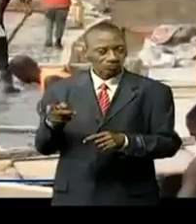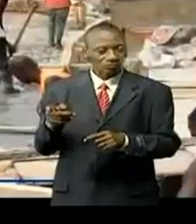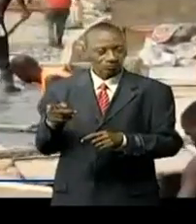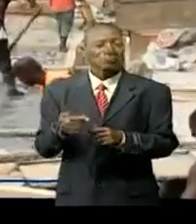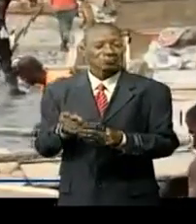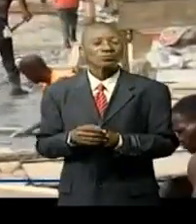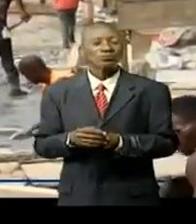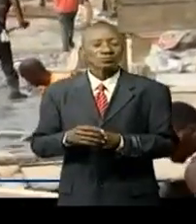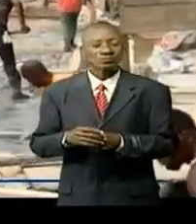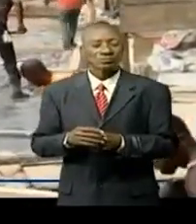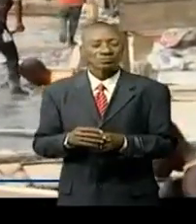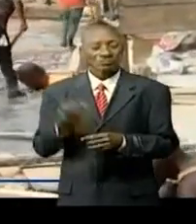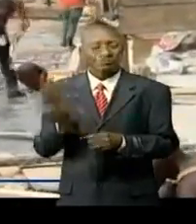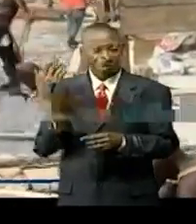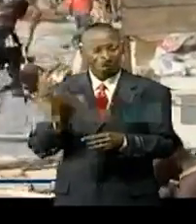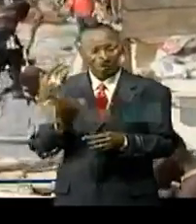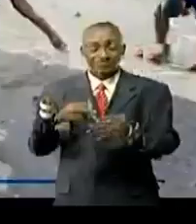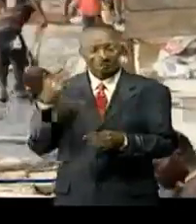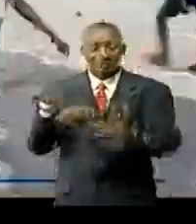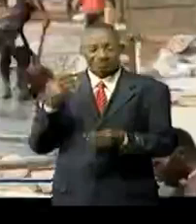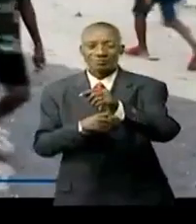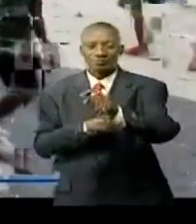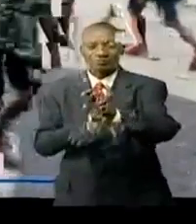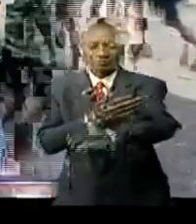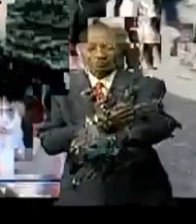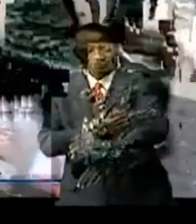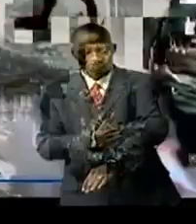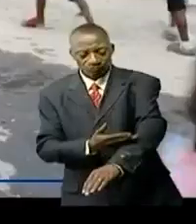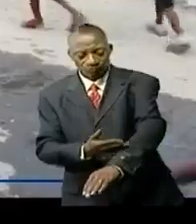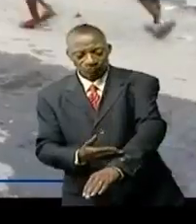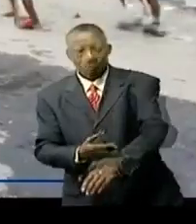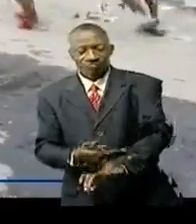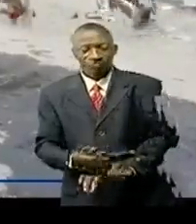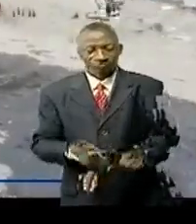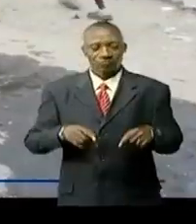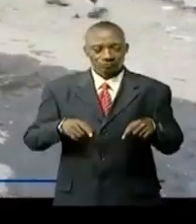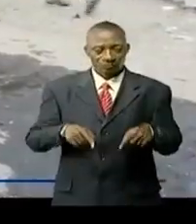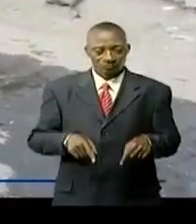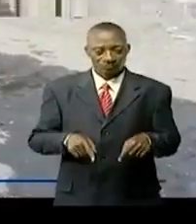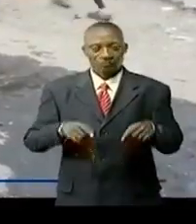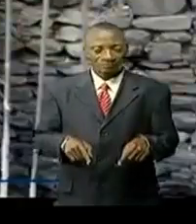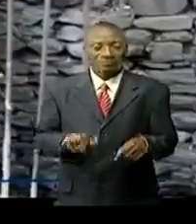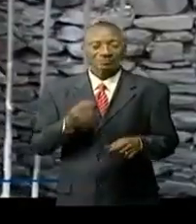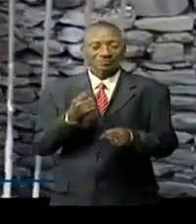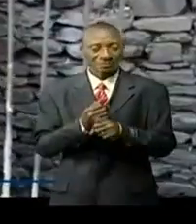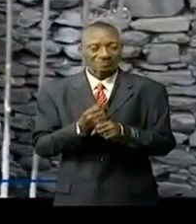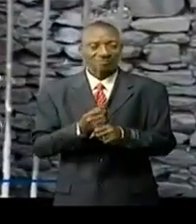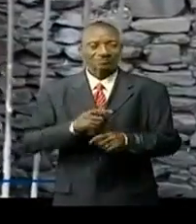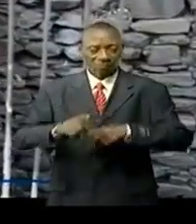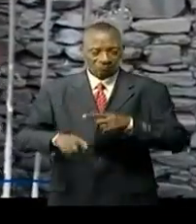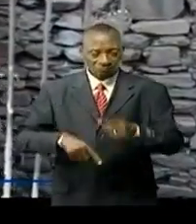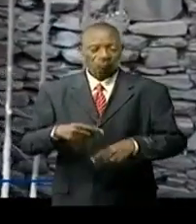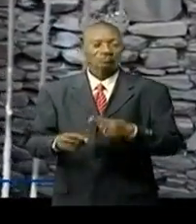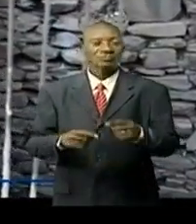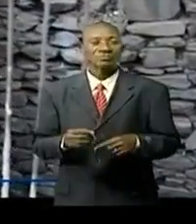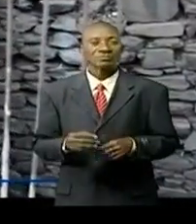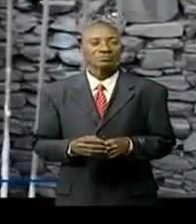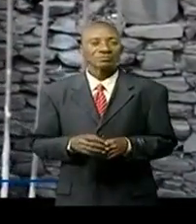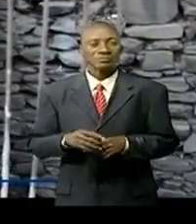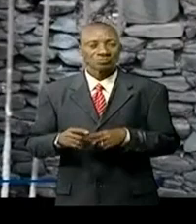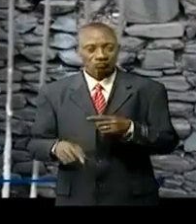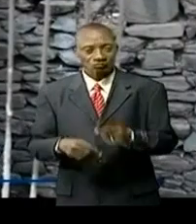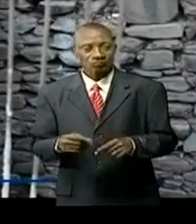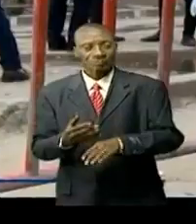travaux de réhabilitation, a subi au fil du temps un délabrement très avancé et est victime d'un affaissement dû